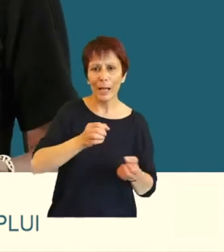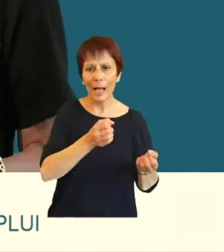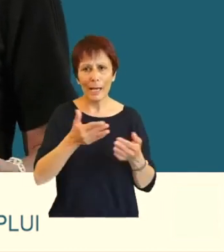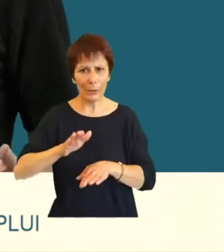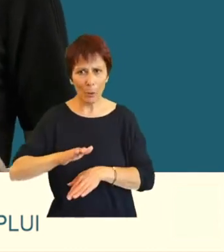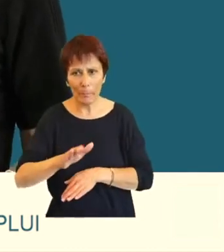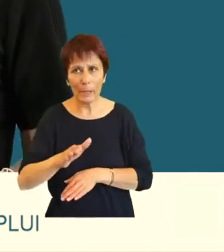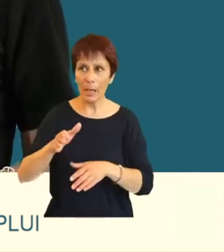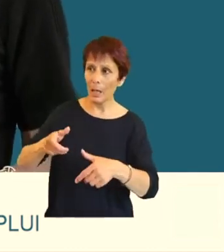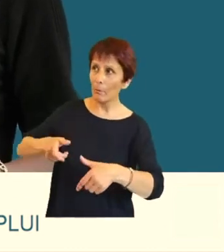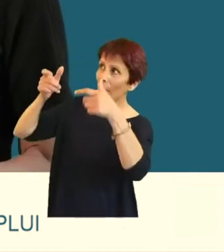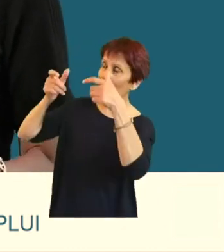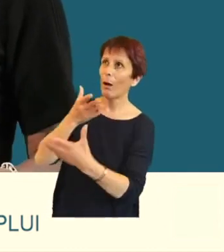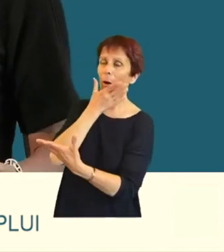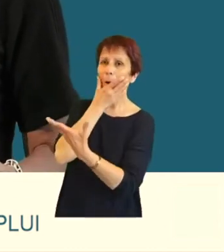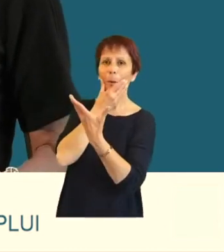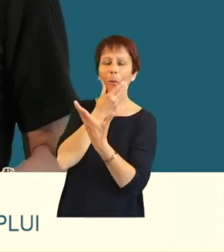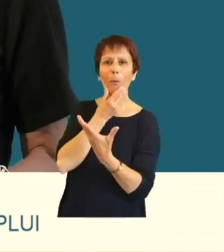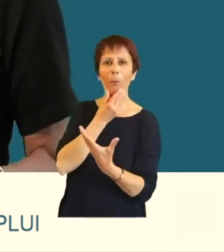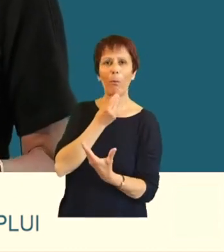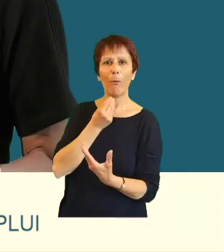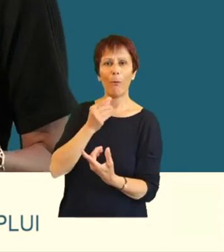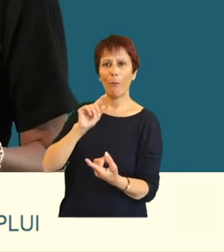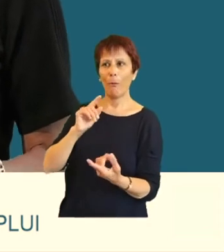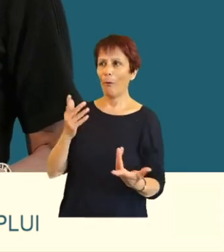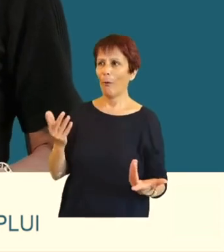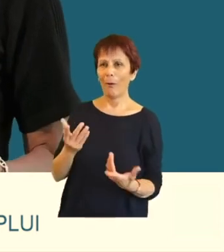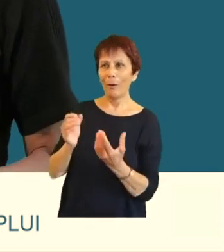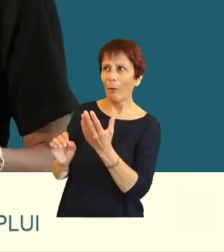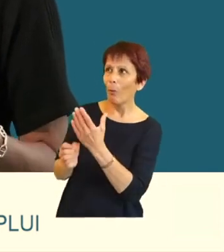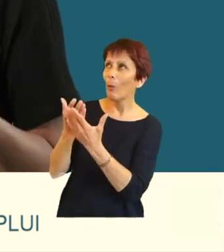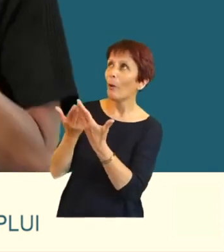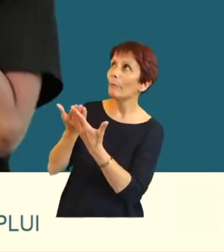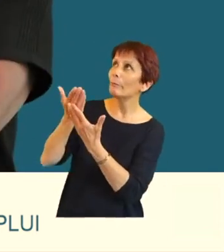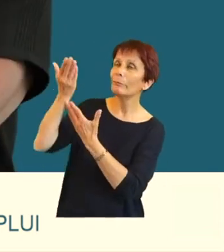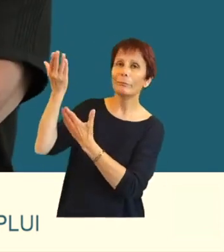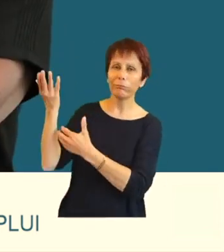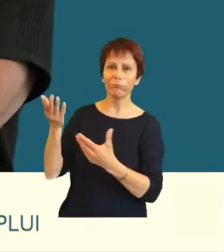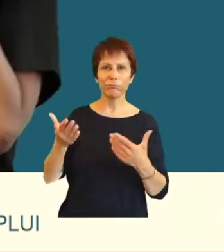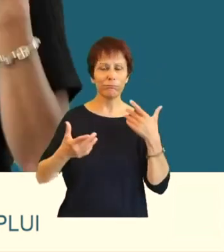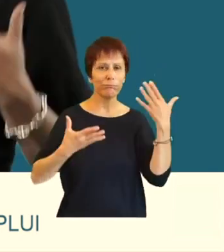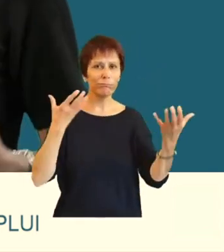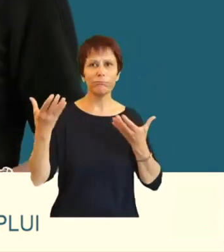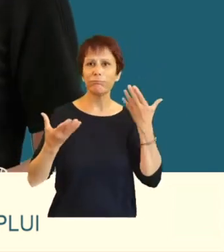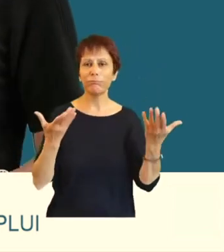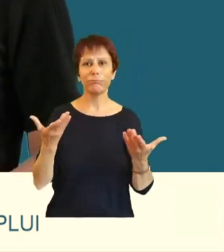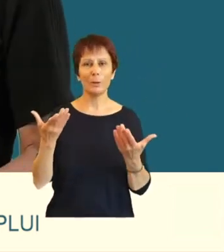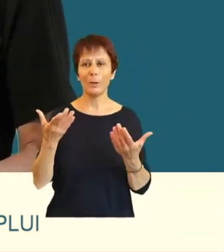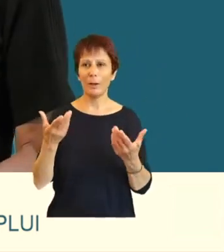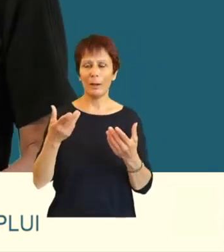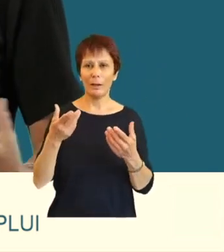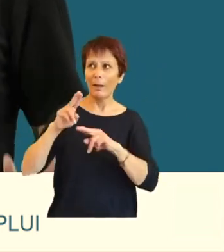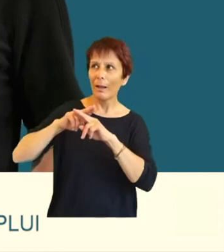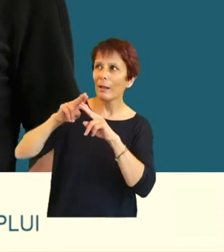Et ces bâtiments qui sont majestueux ont été complètement rénovés et la façade complètement restaurée.